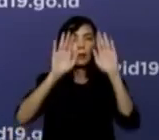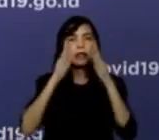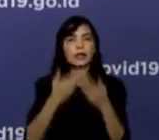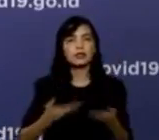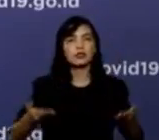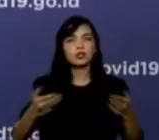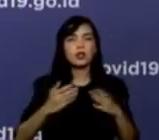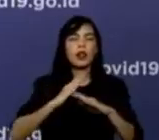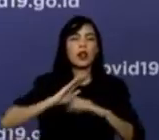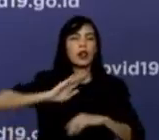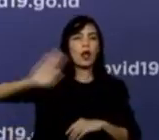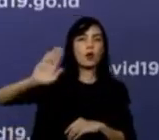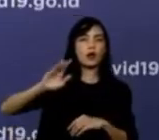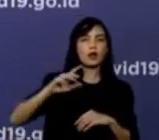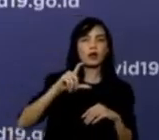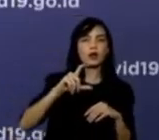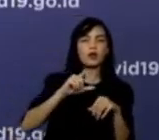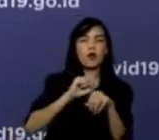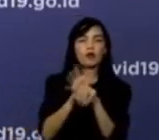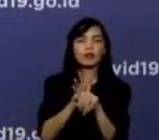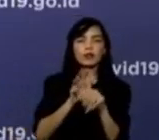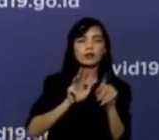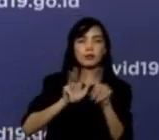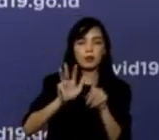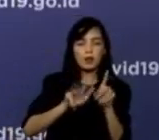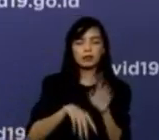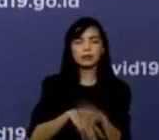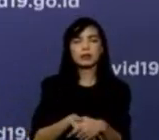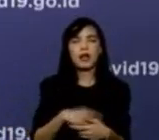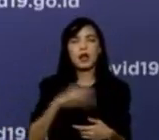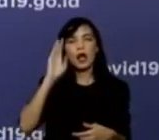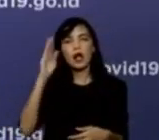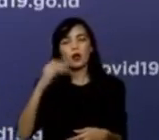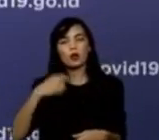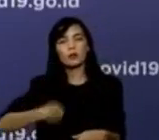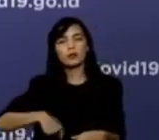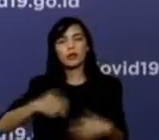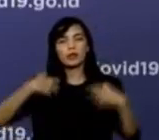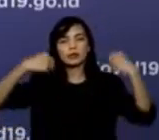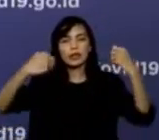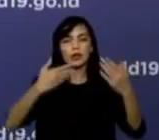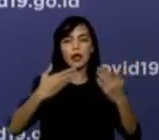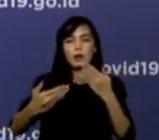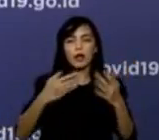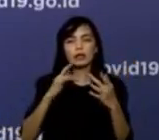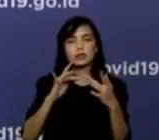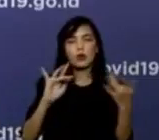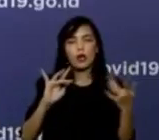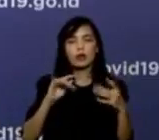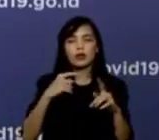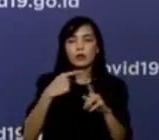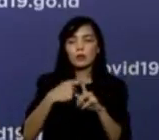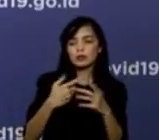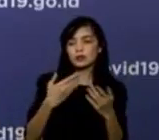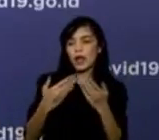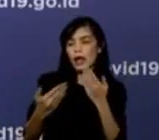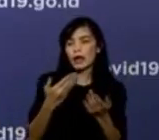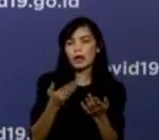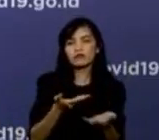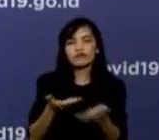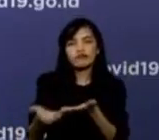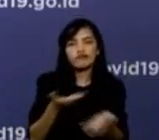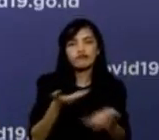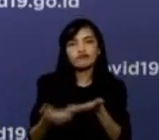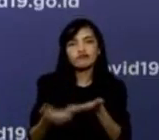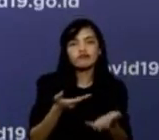media sosial @lawancovid19, kemudian di Halo Kemkes, aplikasi online dan layanan telemedicine yang